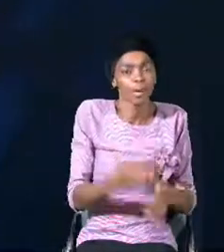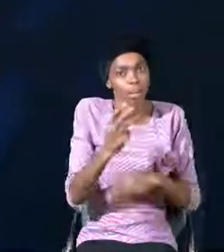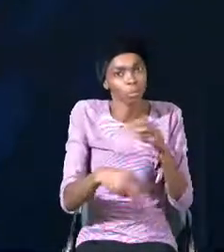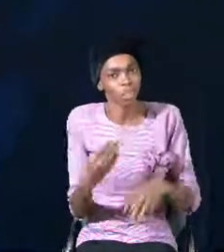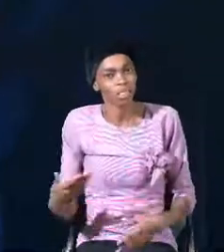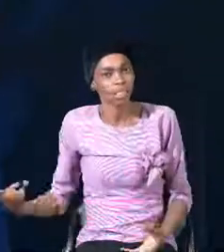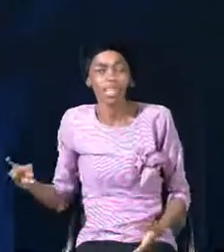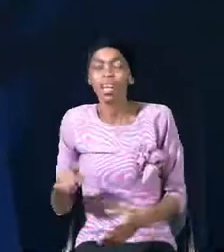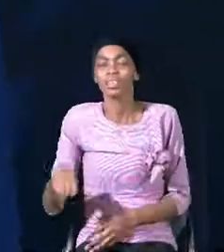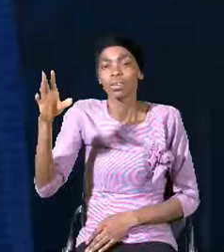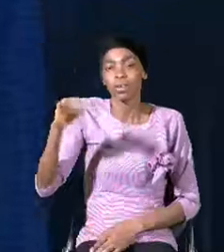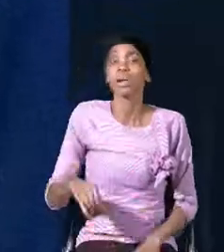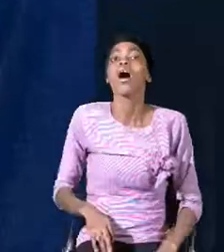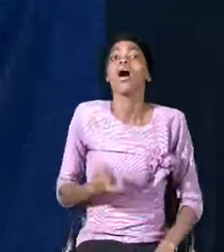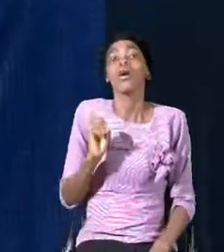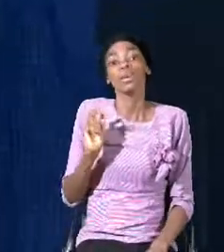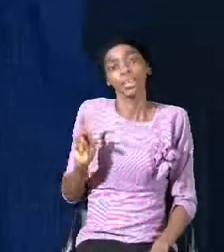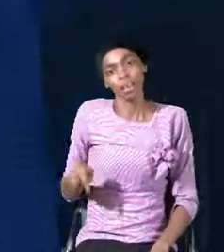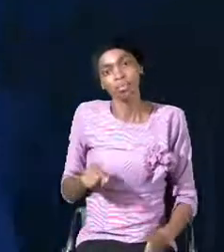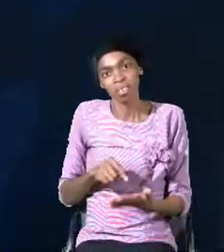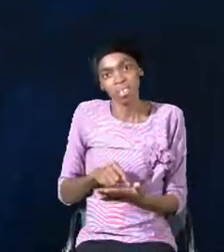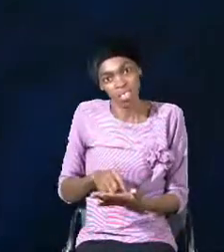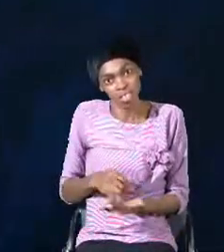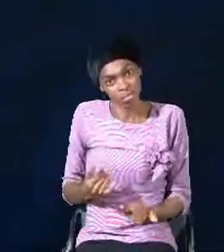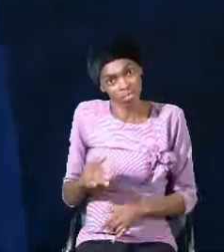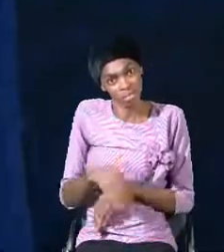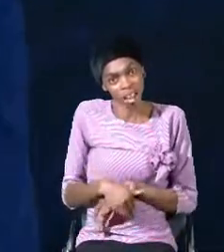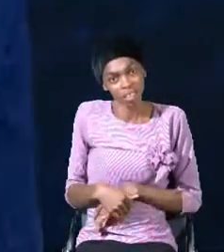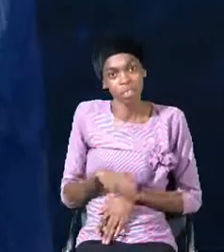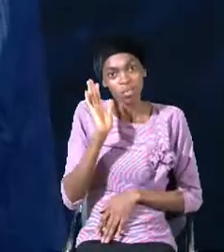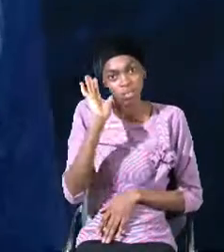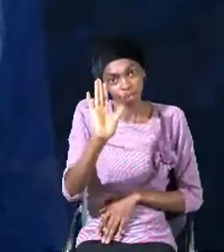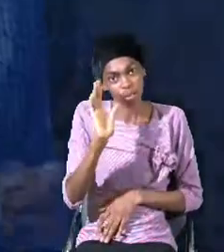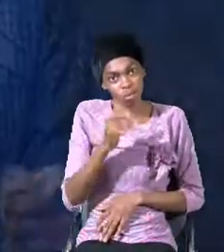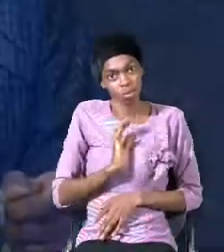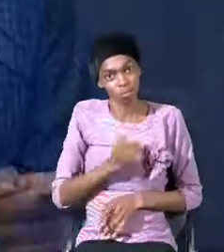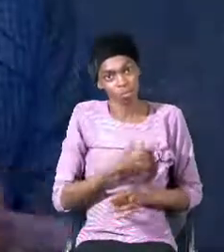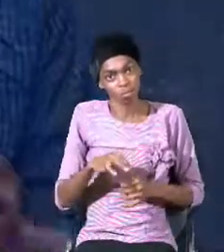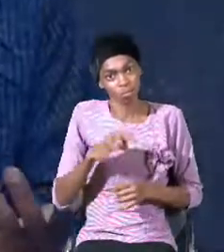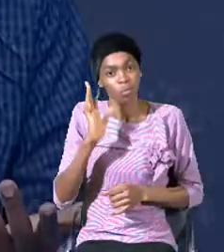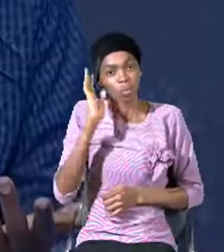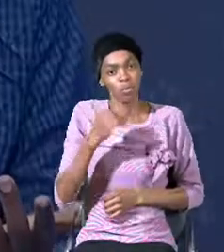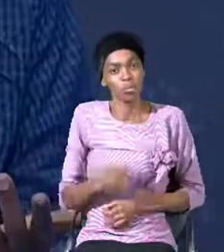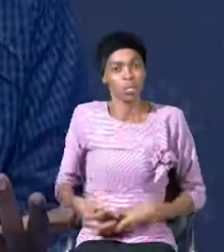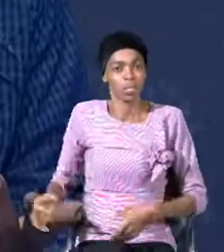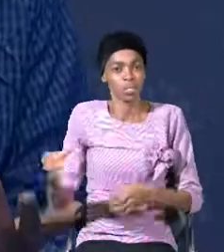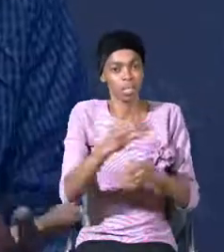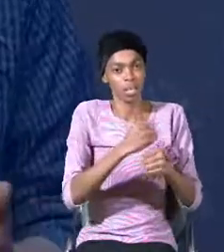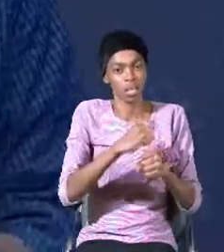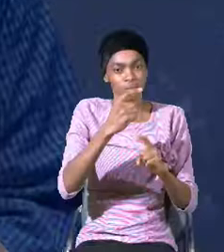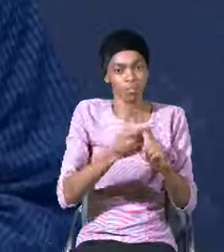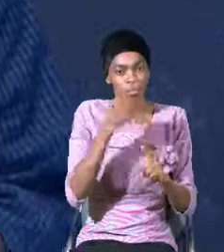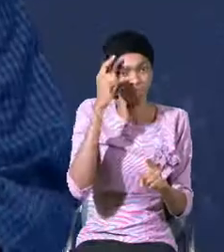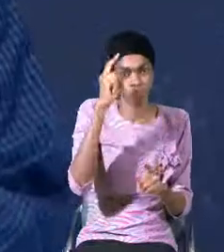insensé, cette nuit, ton âme te sera redemandée. Et ce que tu as préparé, pour qui